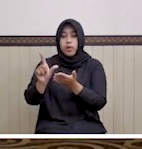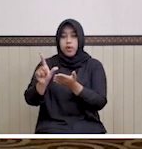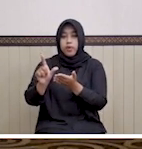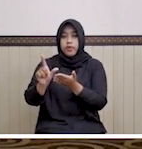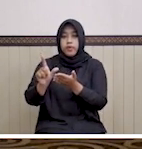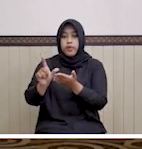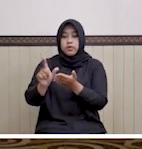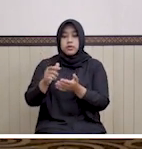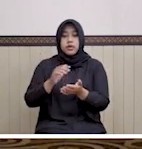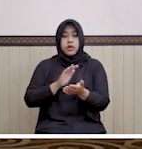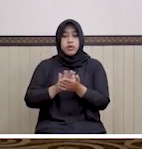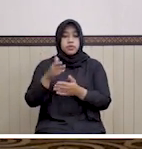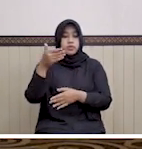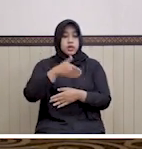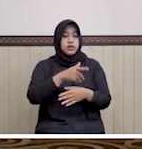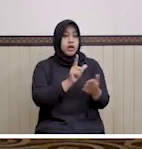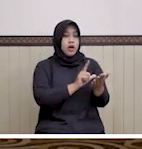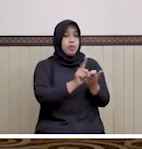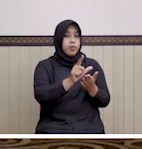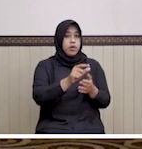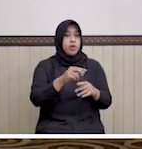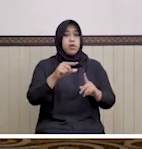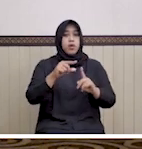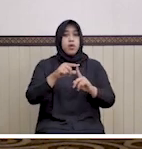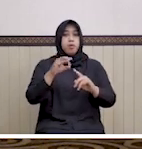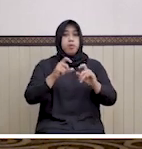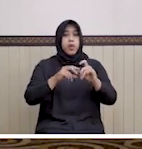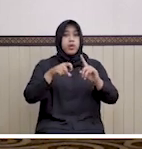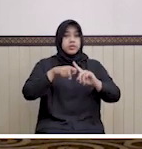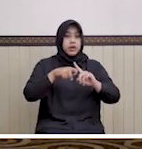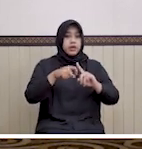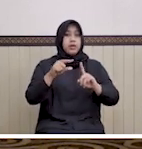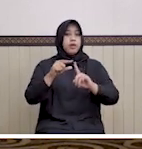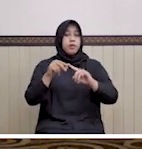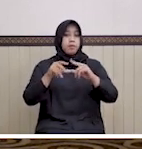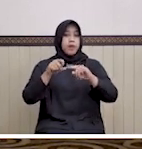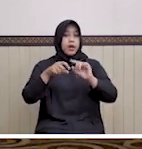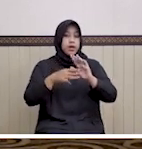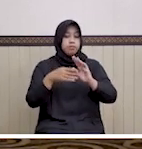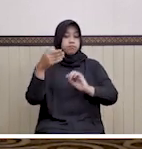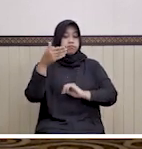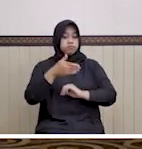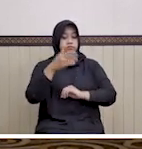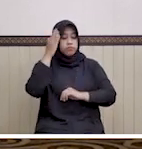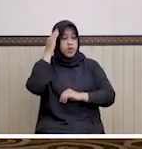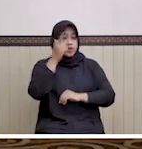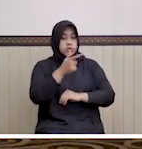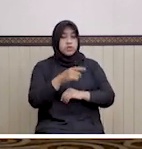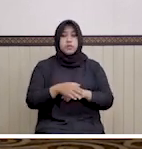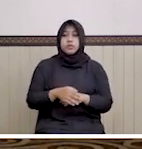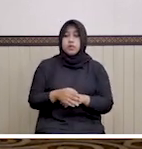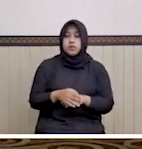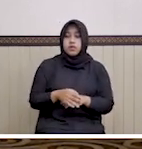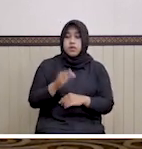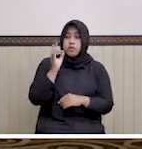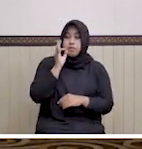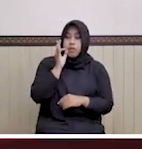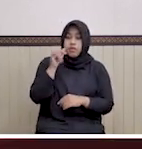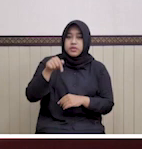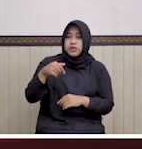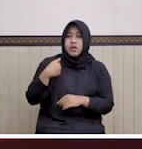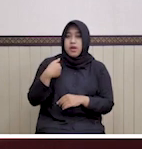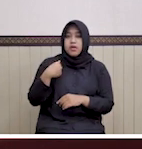e-trans saya lapor ke Polsek agem disana pada maaf ini enggak ada